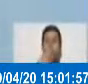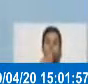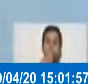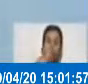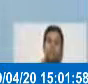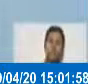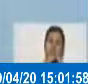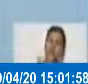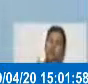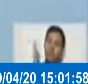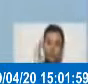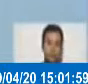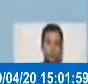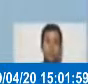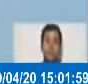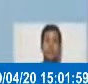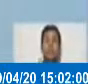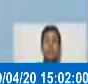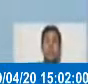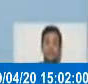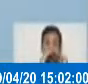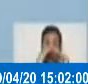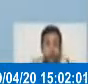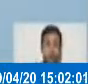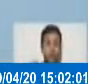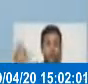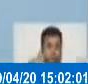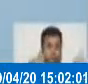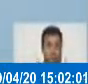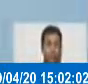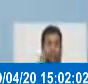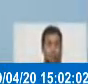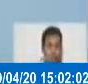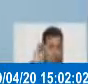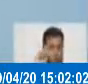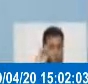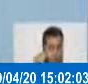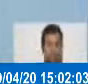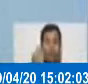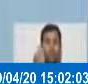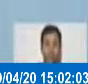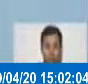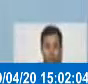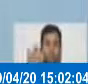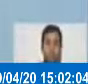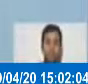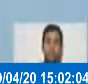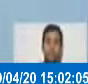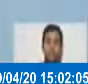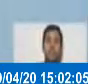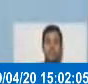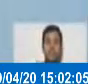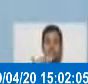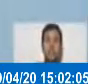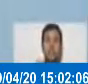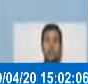এবং বেশিরভাগই তাদের মৃদু লক্ষণ উপসর্গগুলো মৃদু থাকে এবং তারা বাড়িতে থেকে চিকিৎসা নিয়ে সুস্থ সুস্থ হয়ে